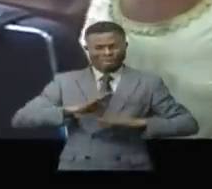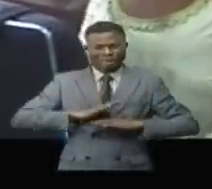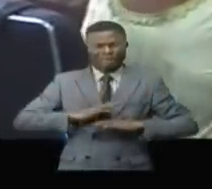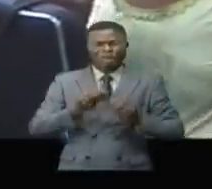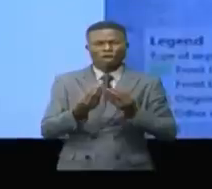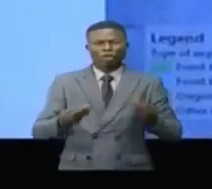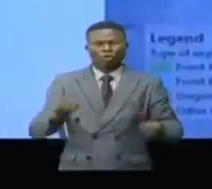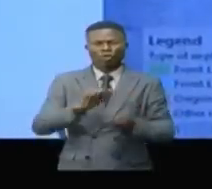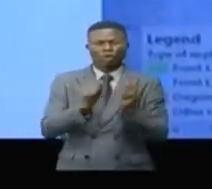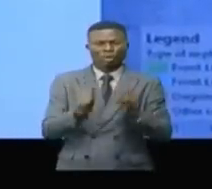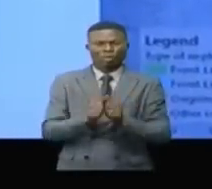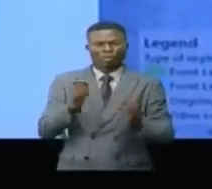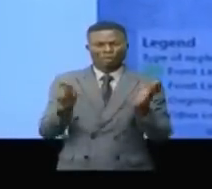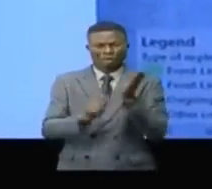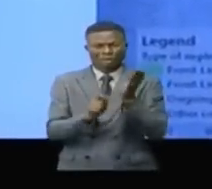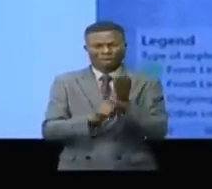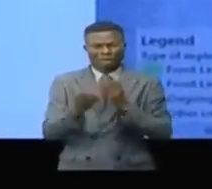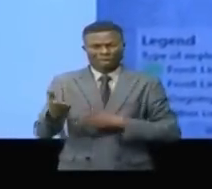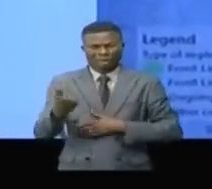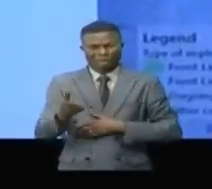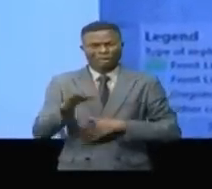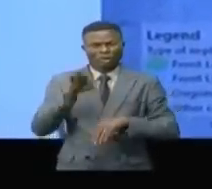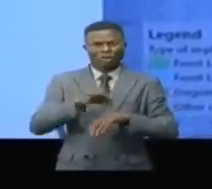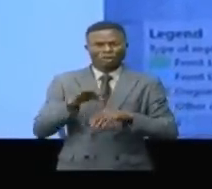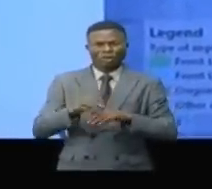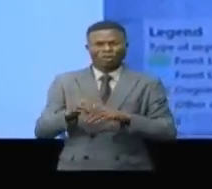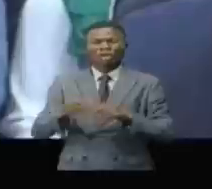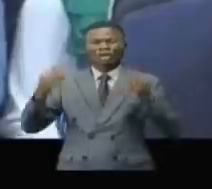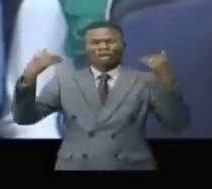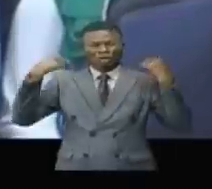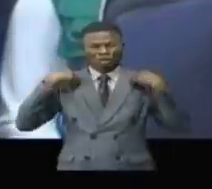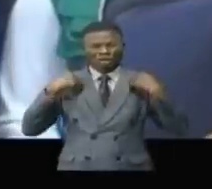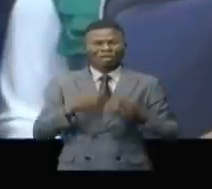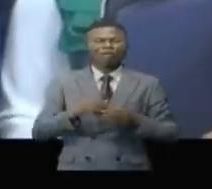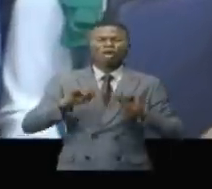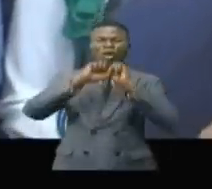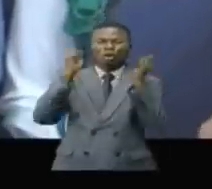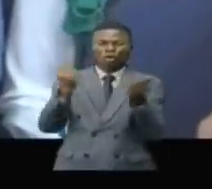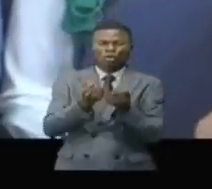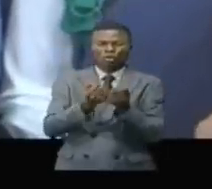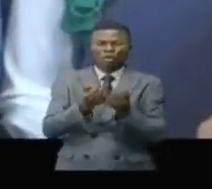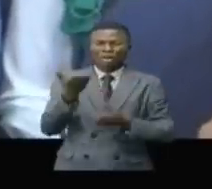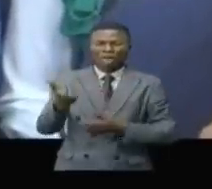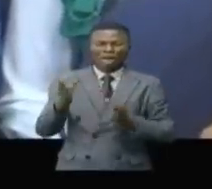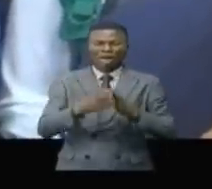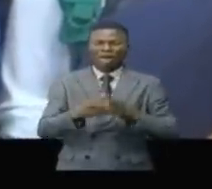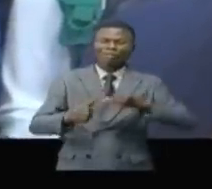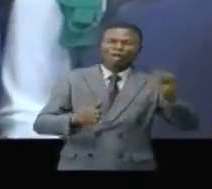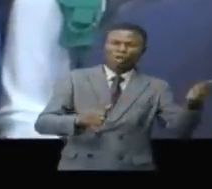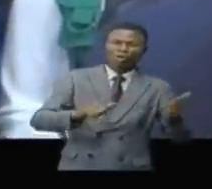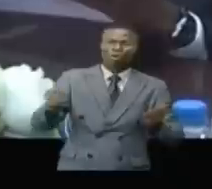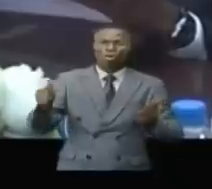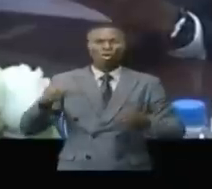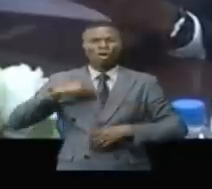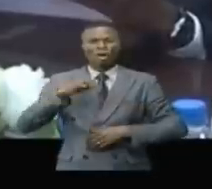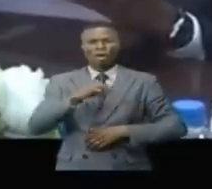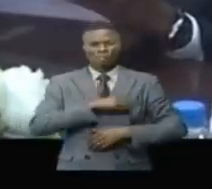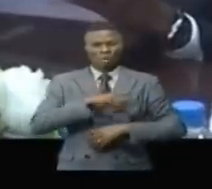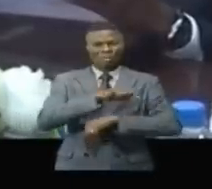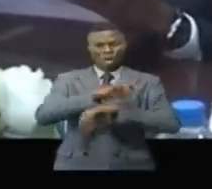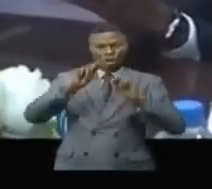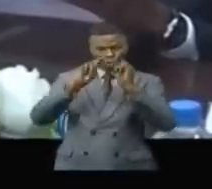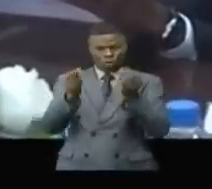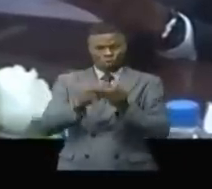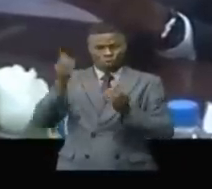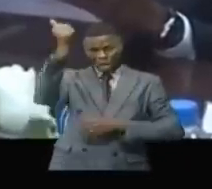de la stratégie. Occasion pour les coordonnateurs de l'AFNET, ensemble avec les autres membres du comité de gestion de ces réseaux